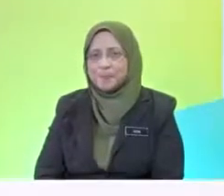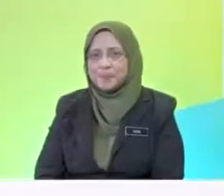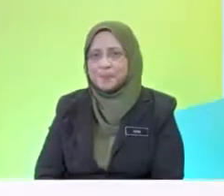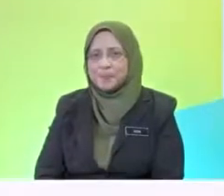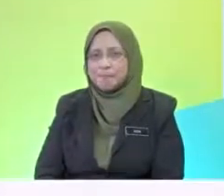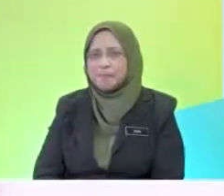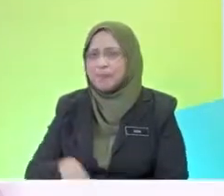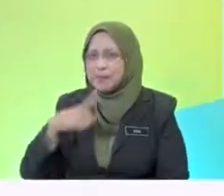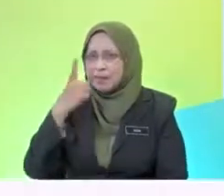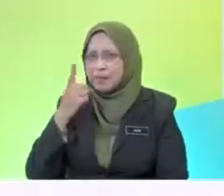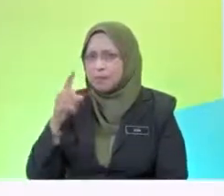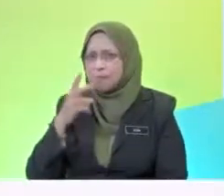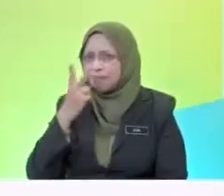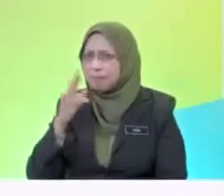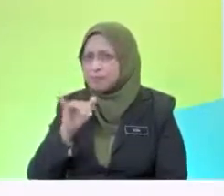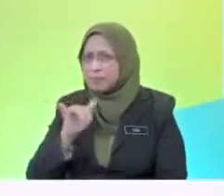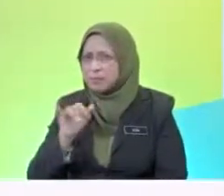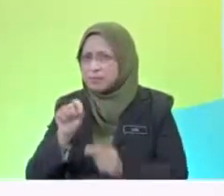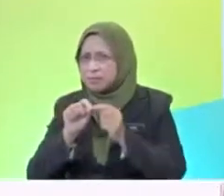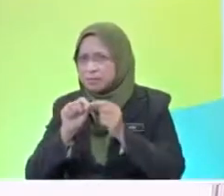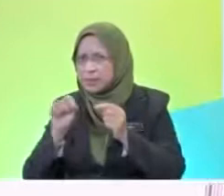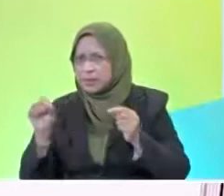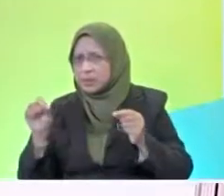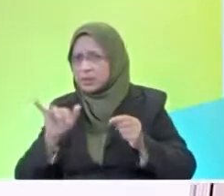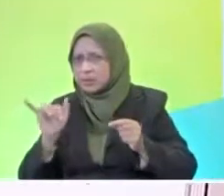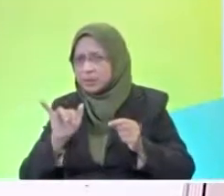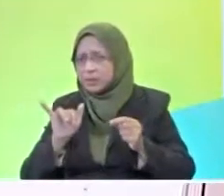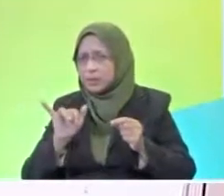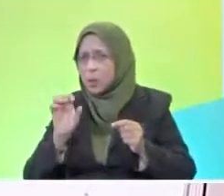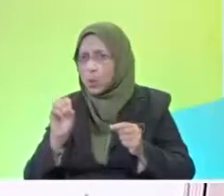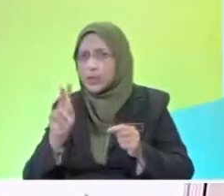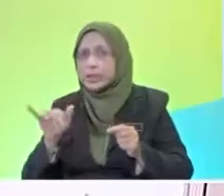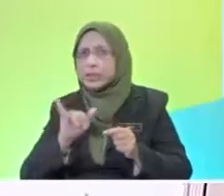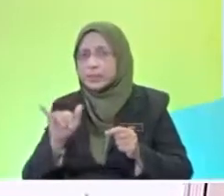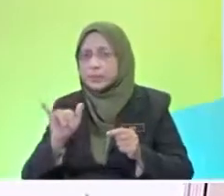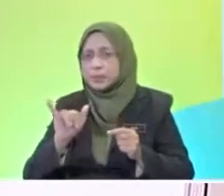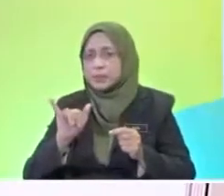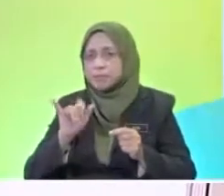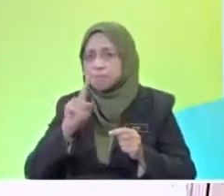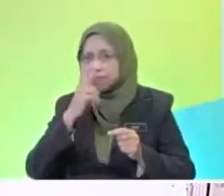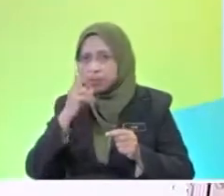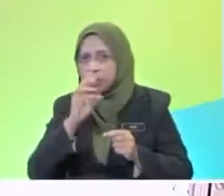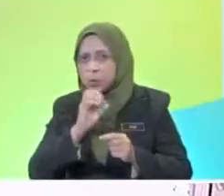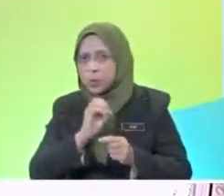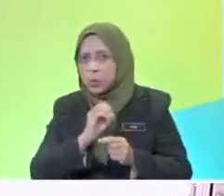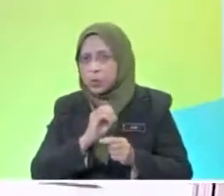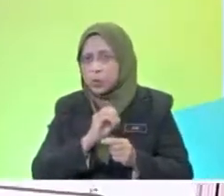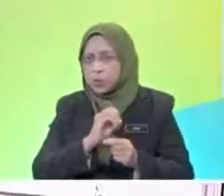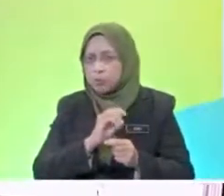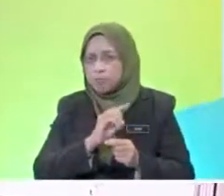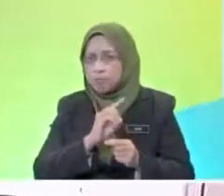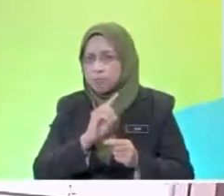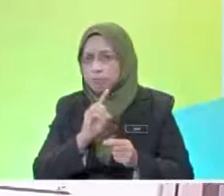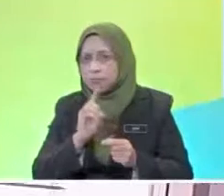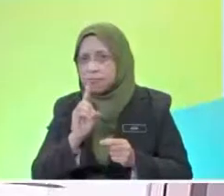tak? Nampaknya dah sama dah, Igo. Dan saya rasa daripada ini, kita nampak daripada sifar hingga ke sini. Maknanya kita guna skala dalam,